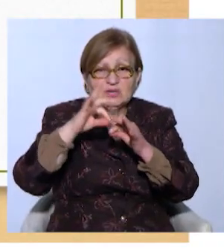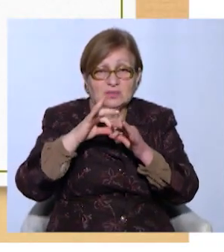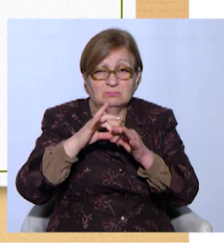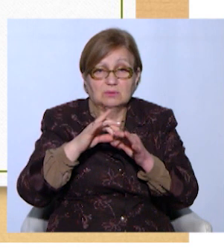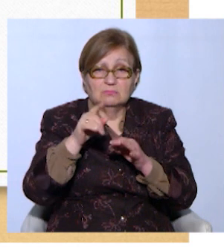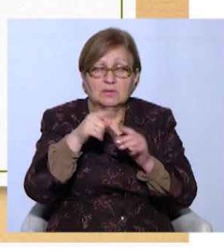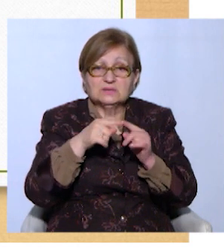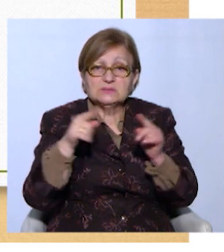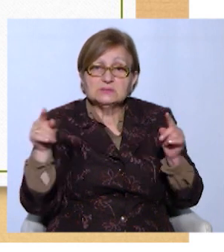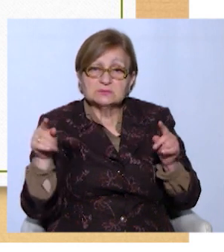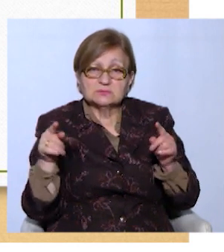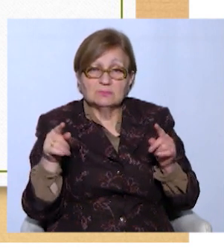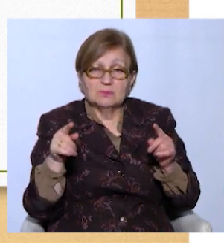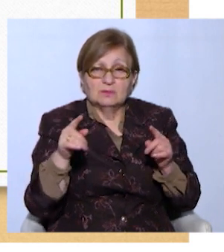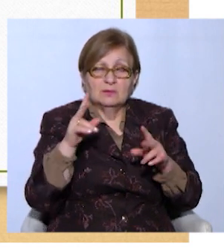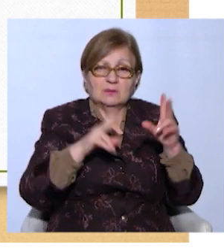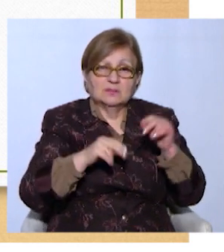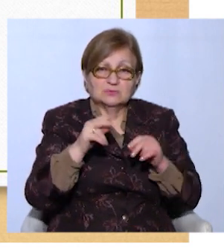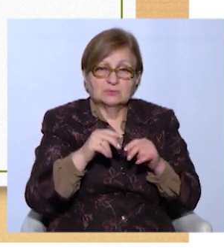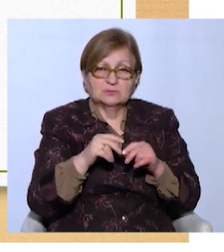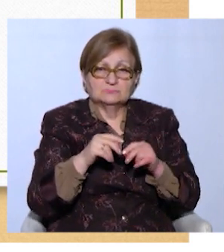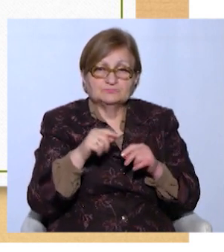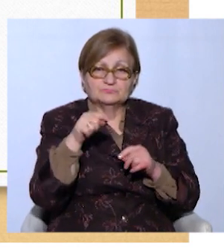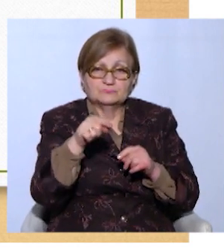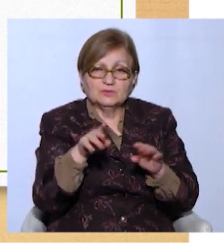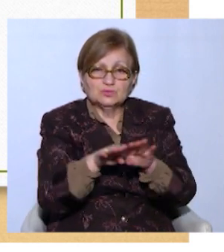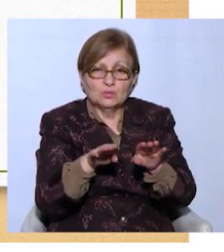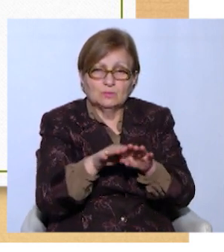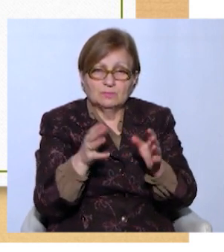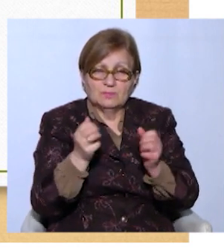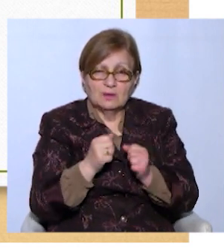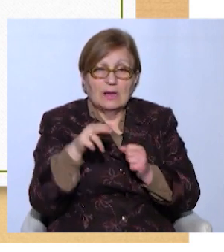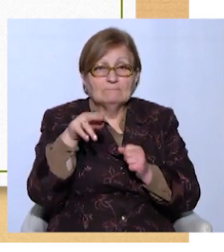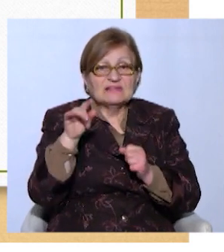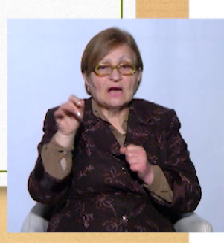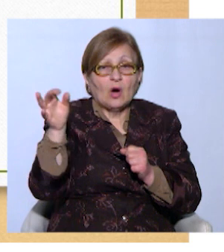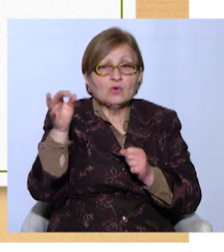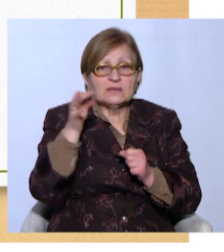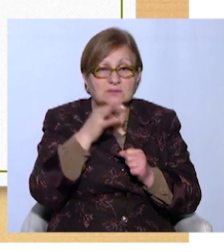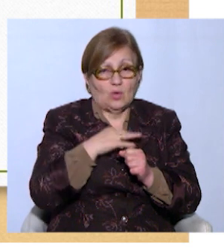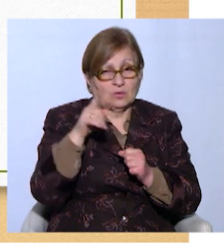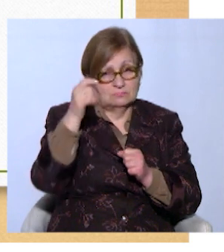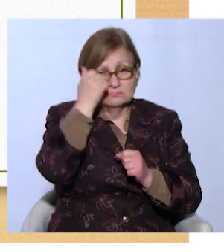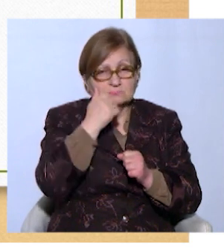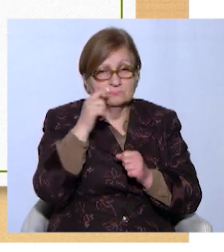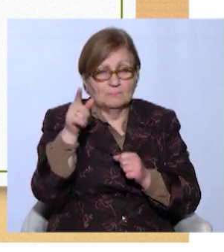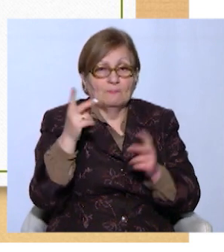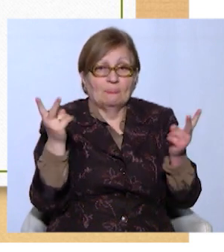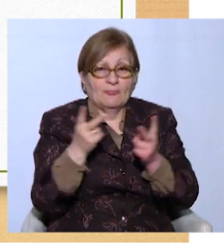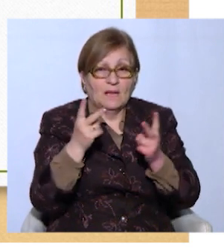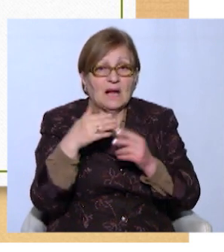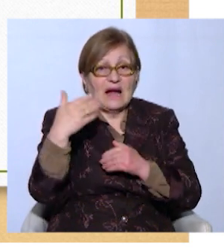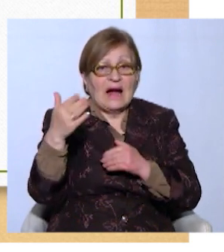მათი სიგრძეები ითვლება შემდეგნაირად. ეს ტოლობები მიიღება პითაგორას თეორემით, რომ AB საერთო